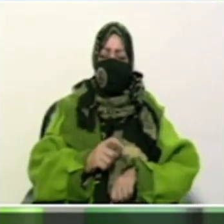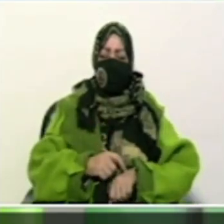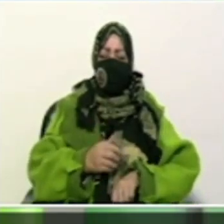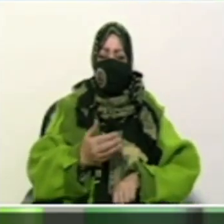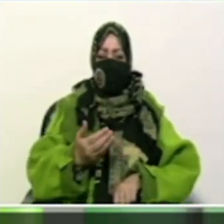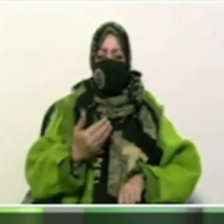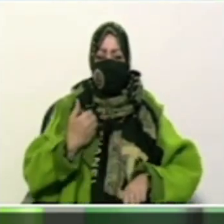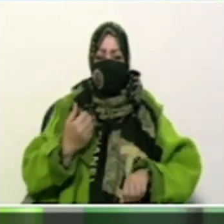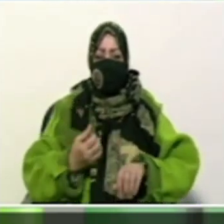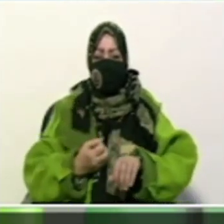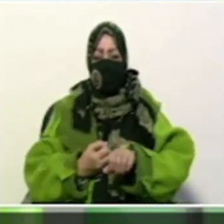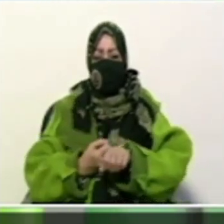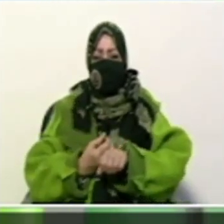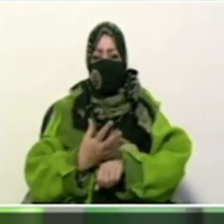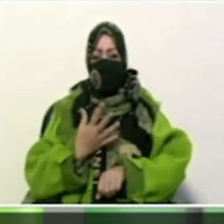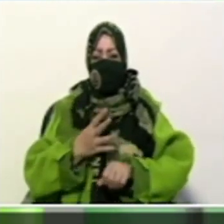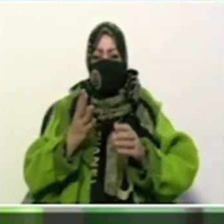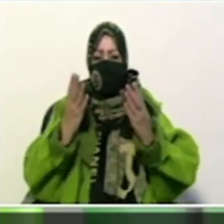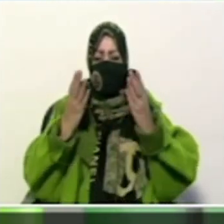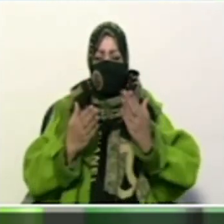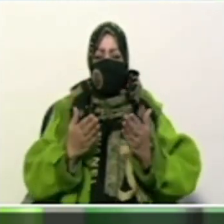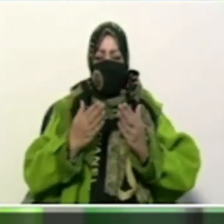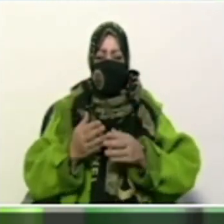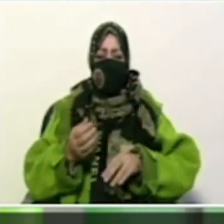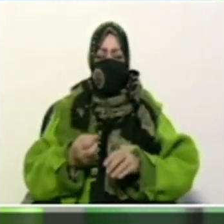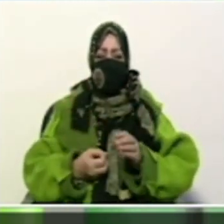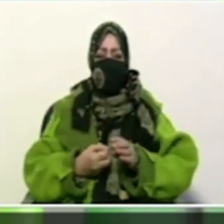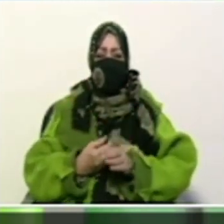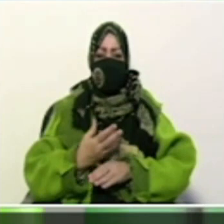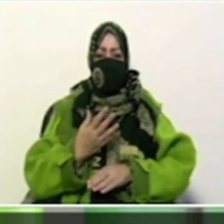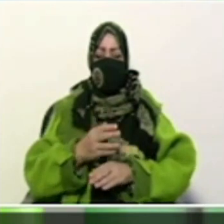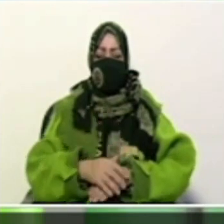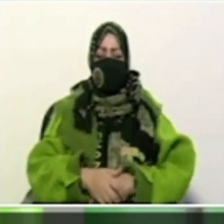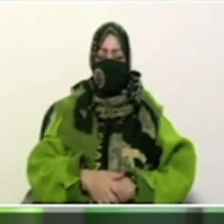معلش، سؤالك الثاني ايش؟ ما فهمت سؤالك الثاني.